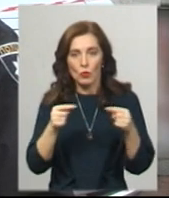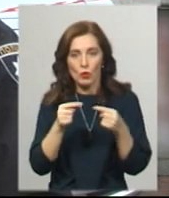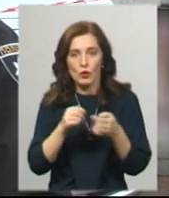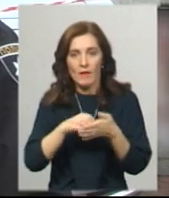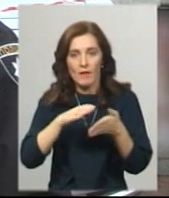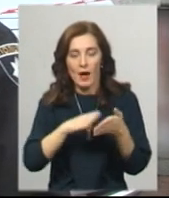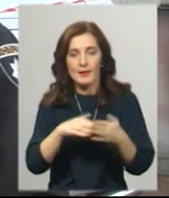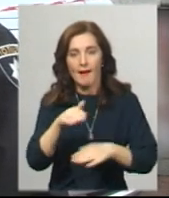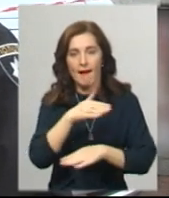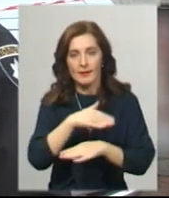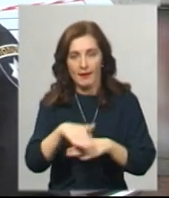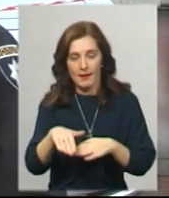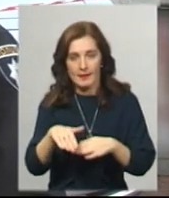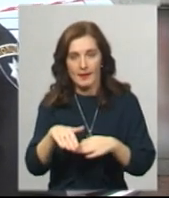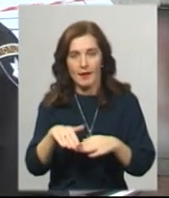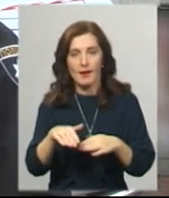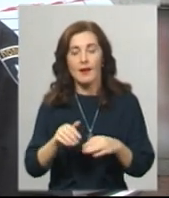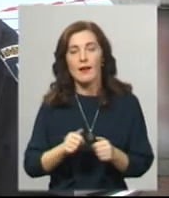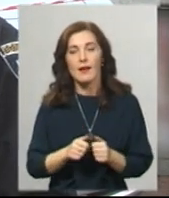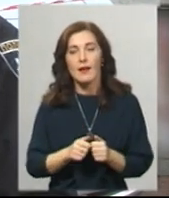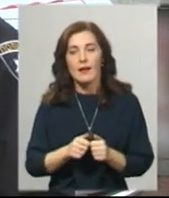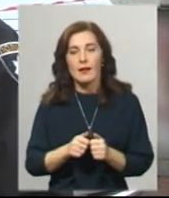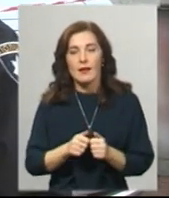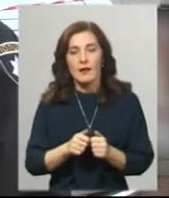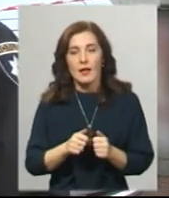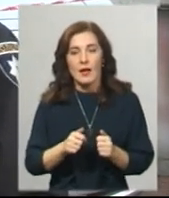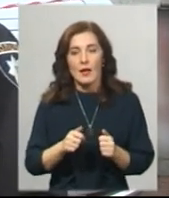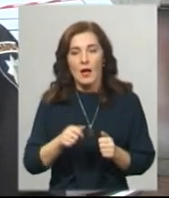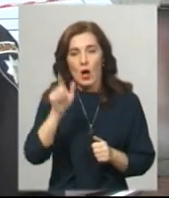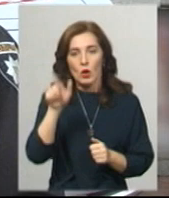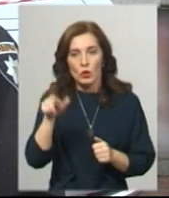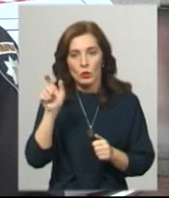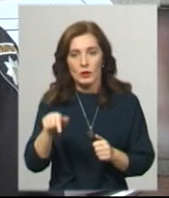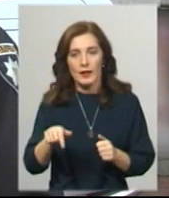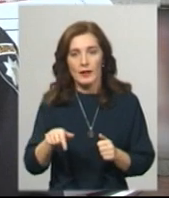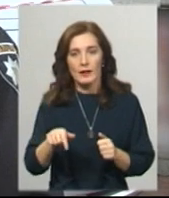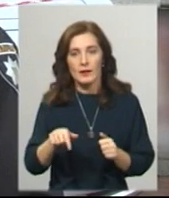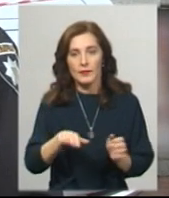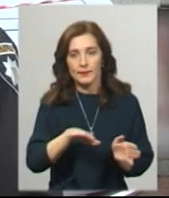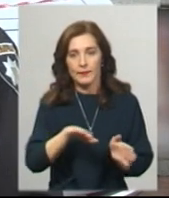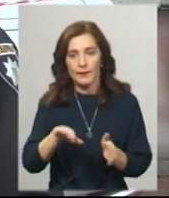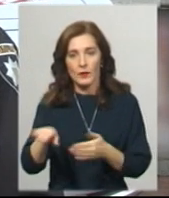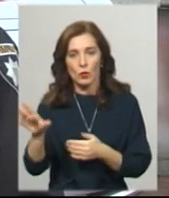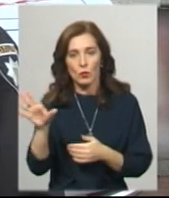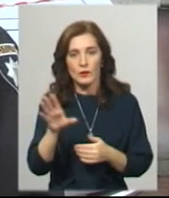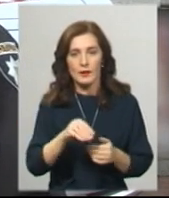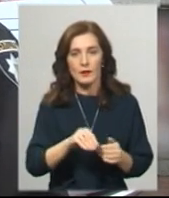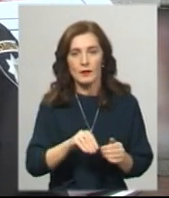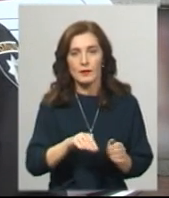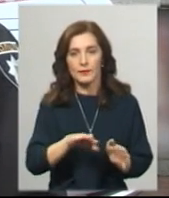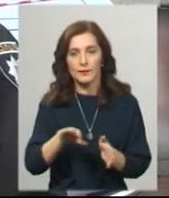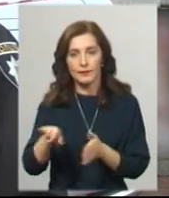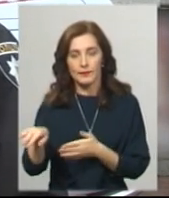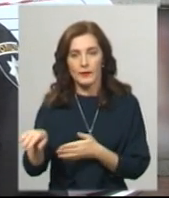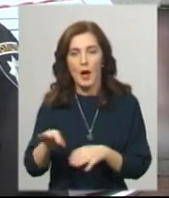Хмельницького університету управління та права, евакуйовано студентів з усіх факультетів